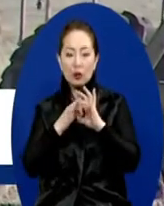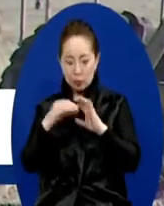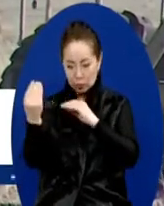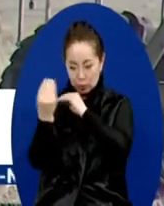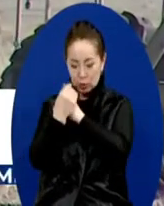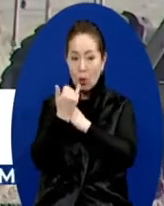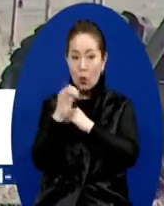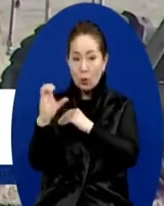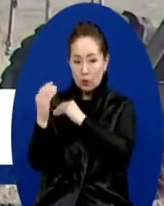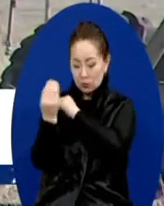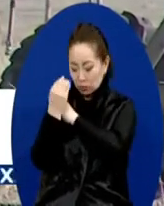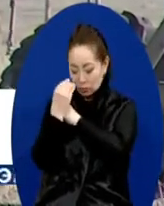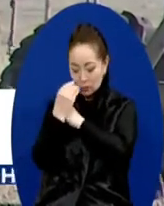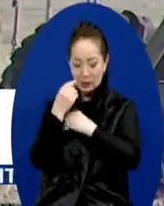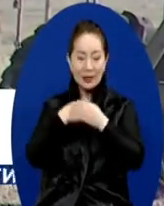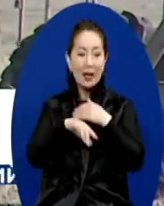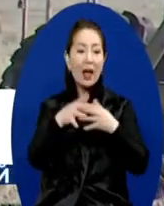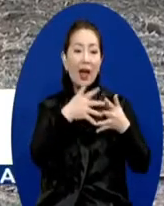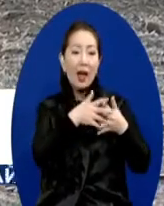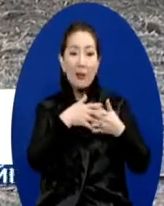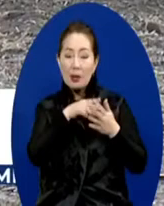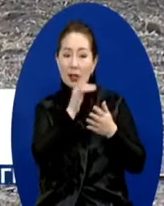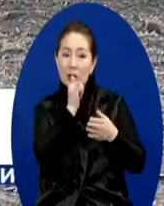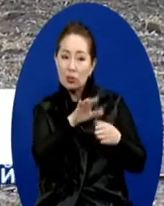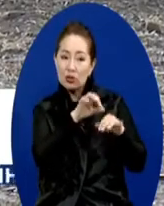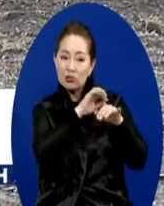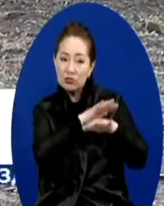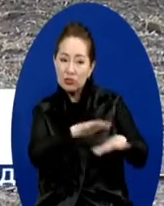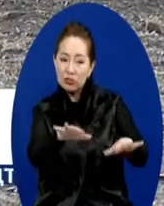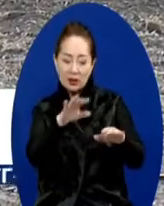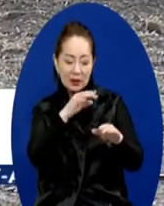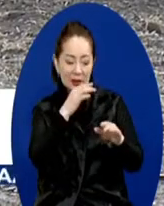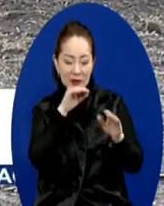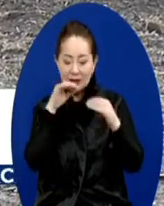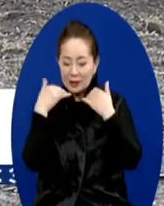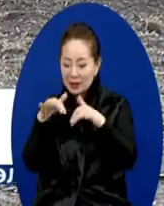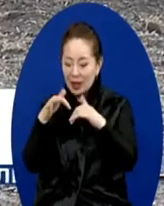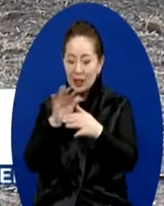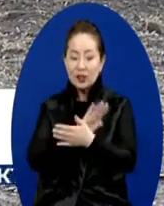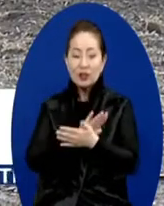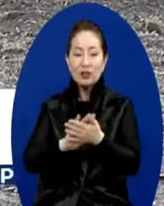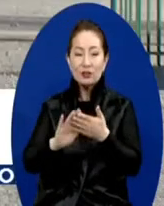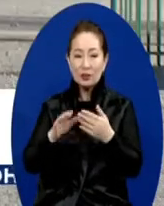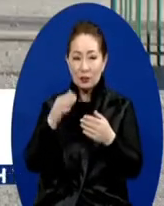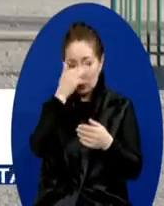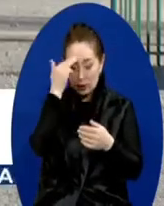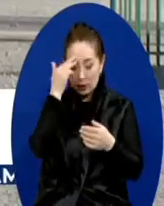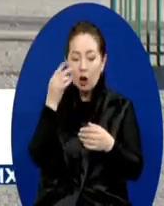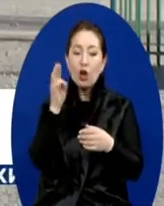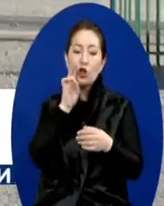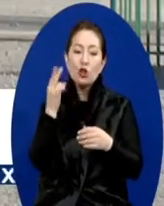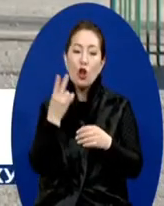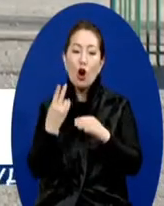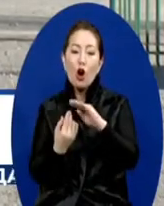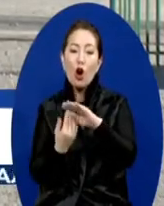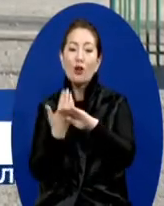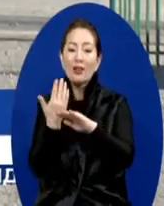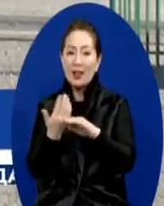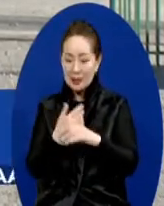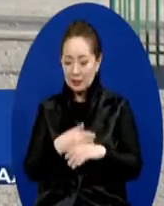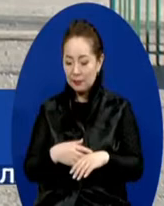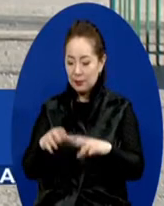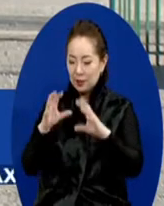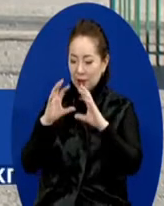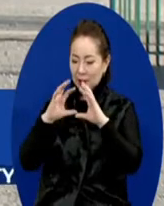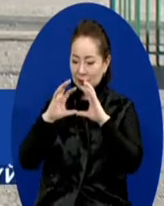Тэрээр Америк нэгдсэн улсын услахааны системийн шин технологиг Монголд нэвтрүүлж хүнсний ноо тариалж байна. Газраан төсөв хөтлөгийн